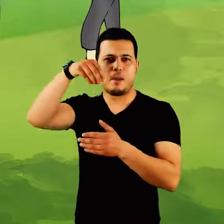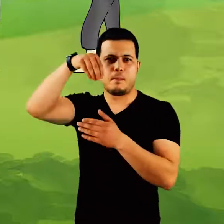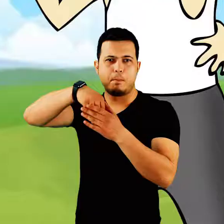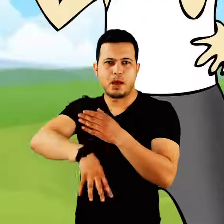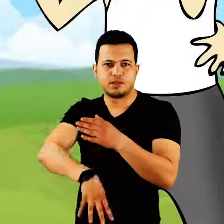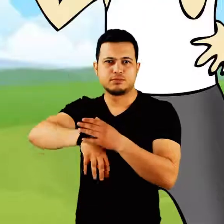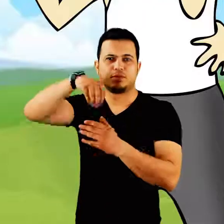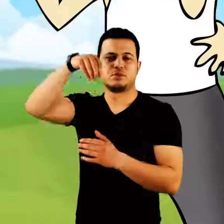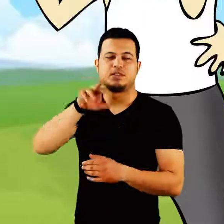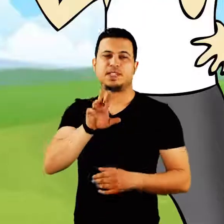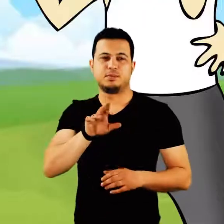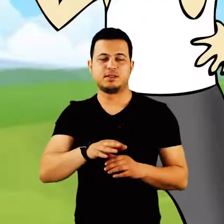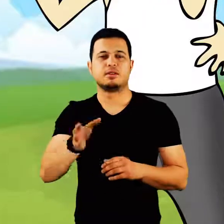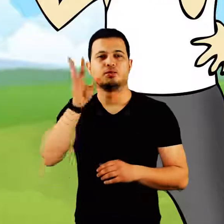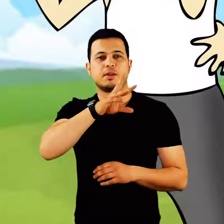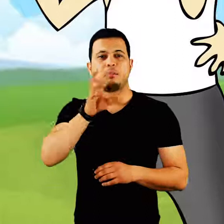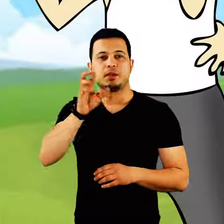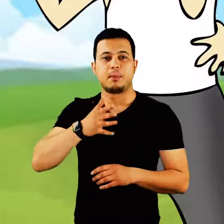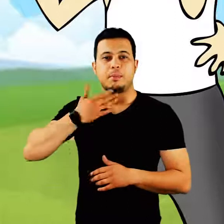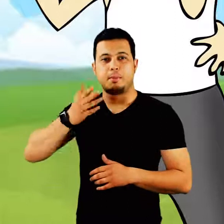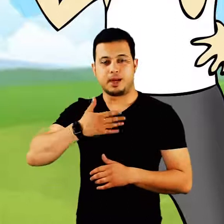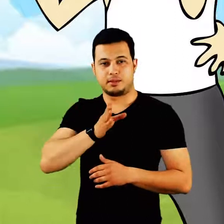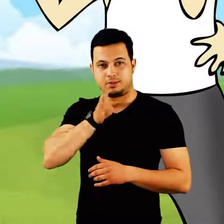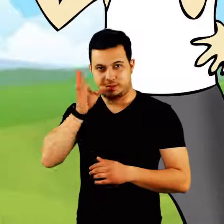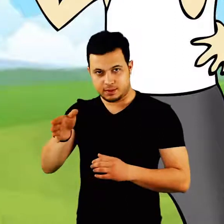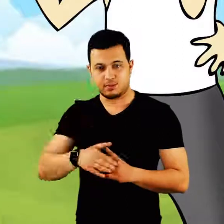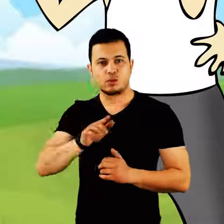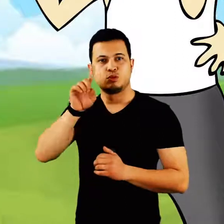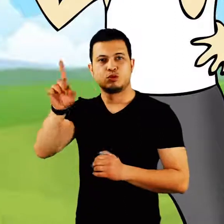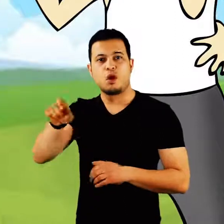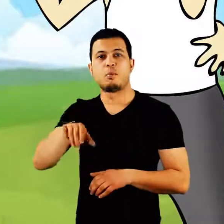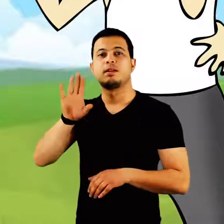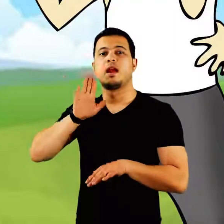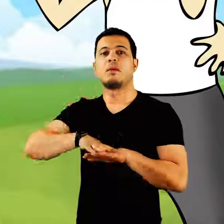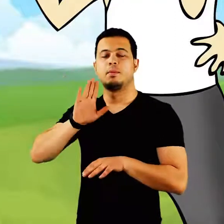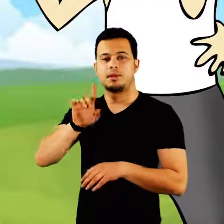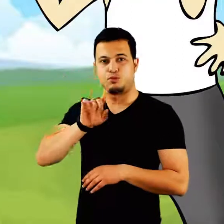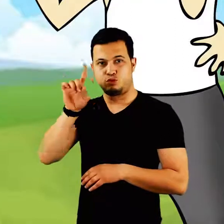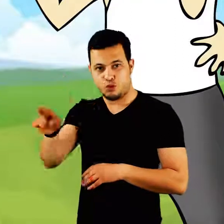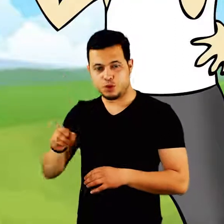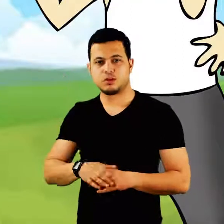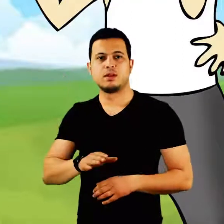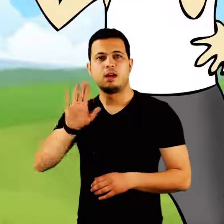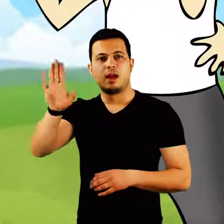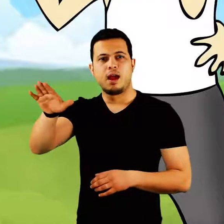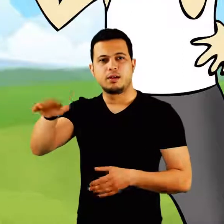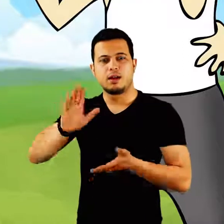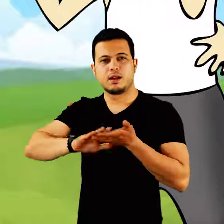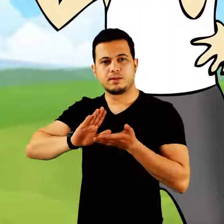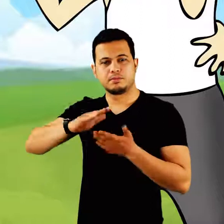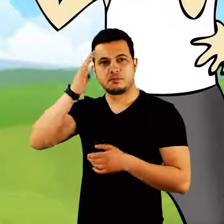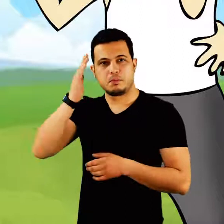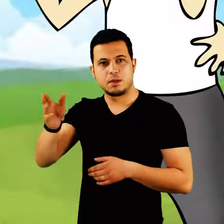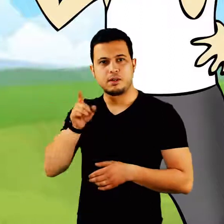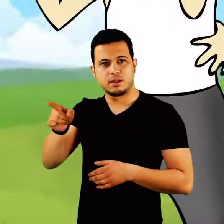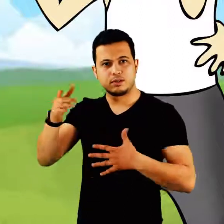gibiydi. Pınar meraklı ya, sormadan edemedi. Hey arkadaşım, merhaba.